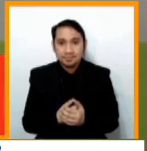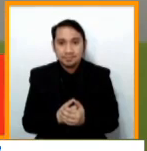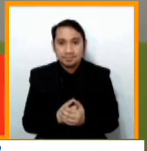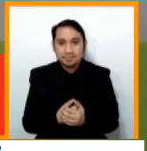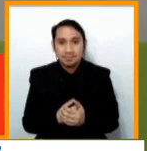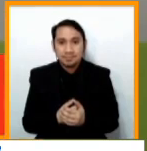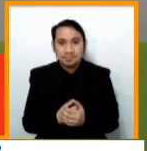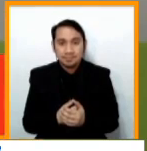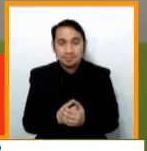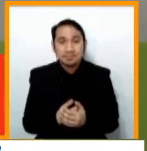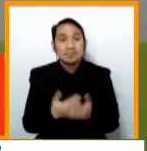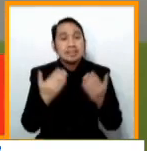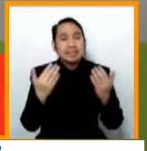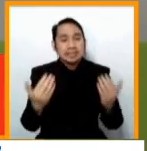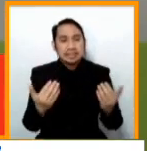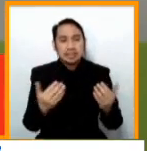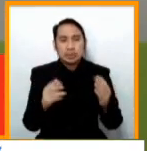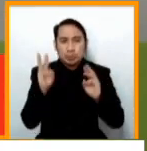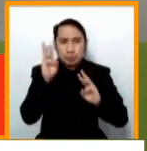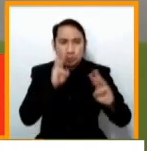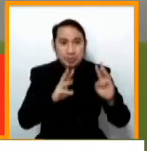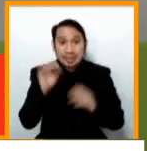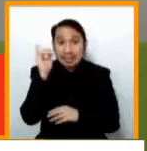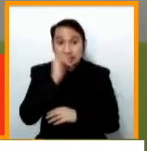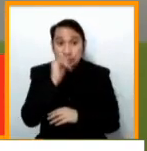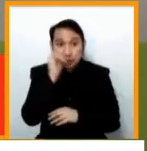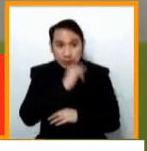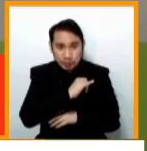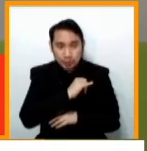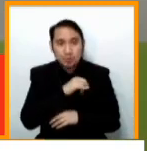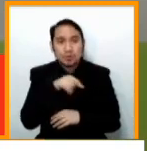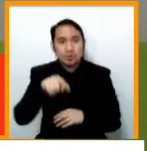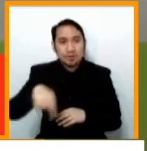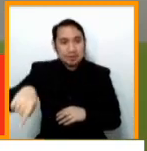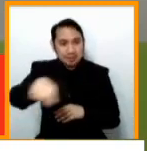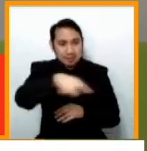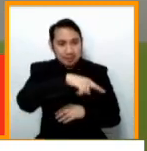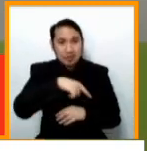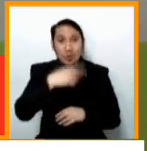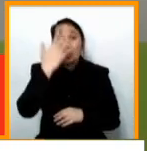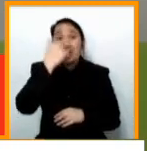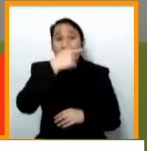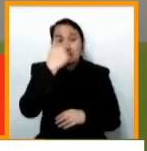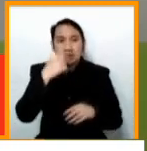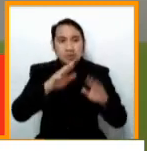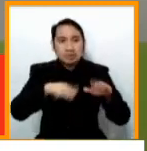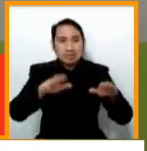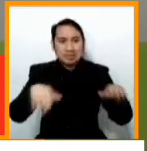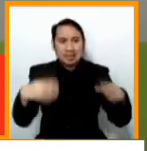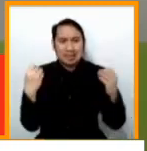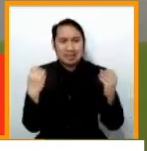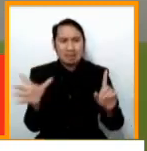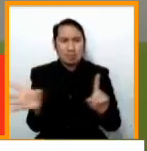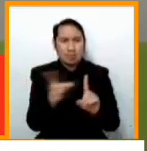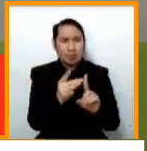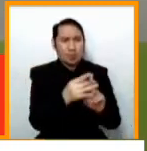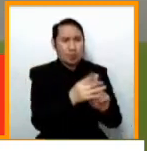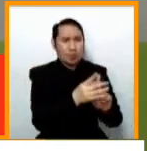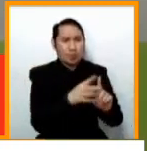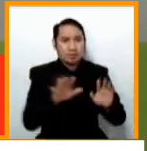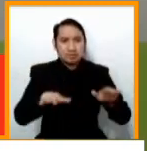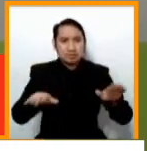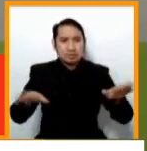Ivan, nababahala na ang Iloilo City LGU sa pagdami ng mga kaso ng batang nagpo-positibo sa COVID-19 sa